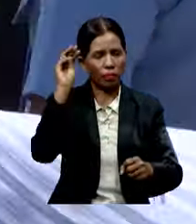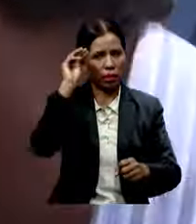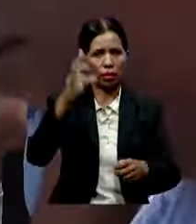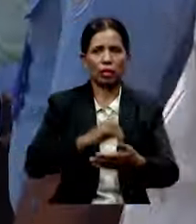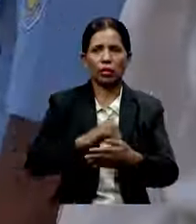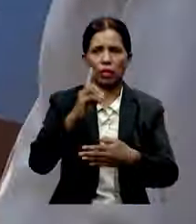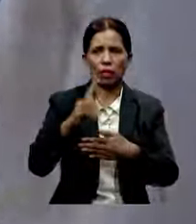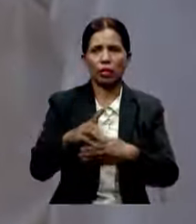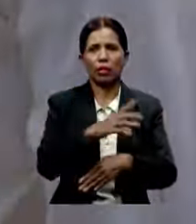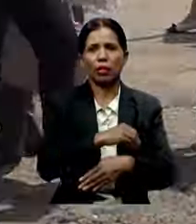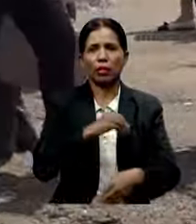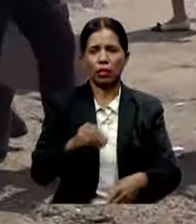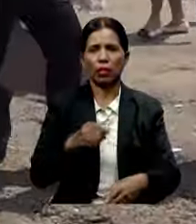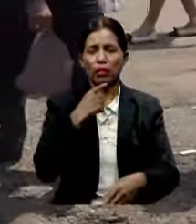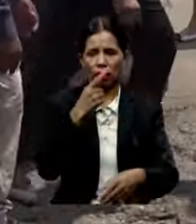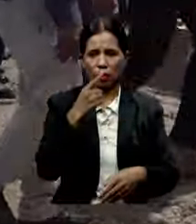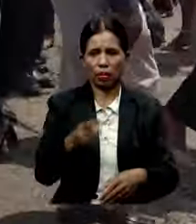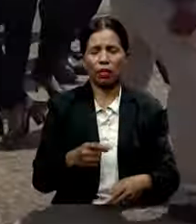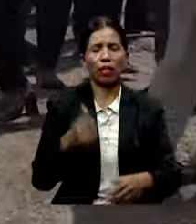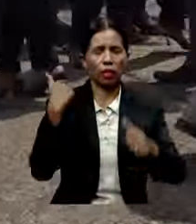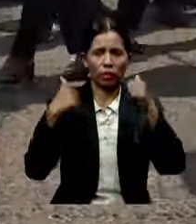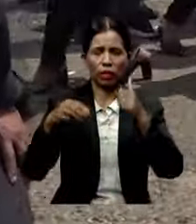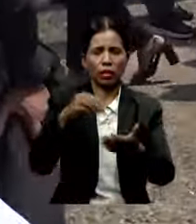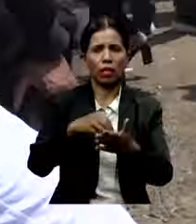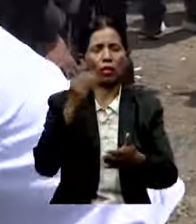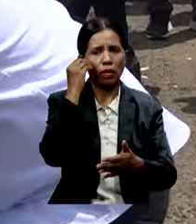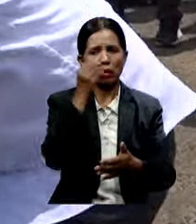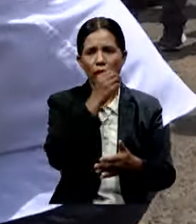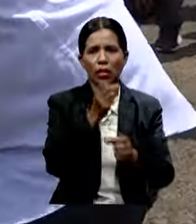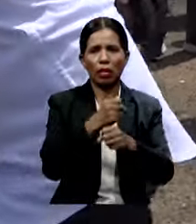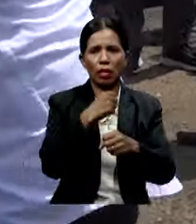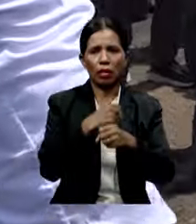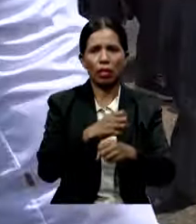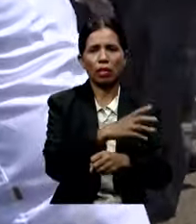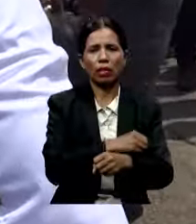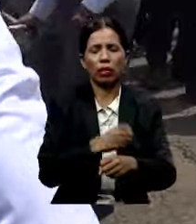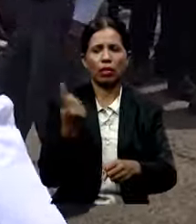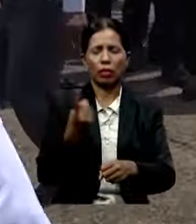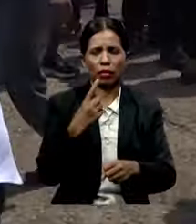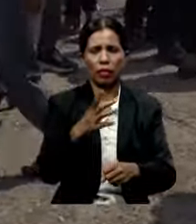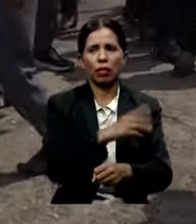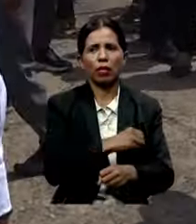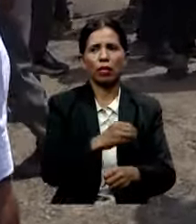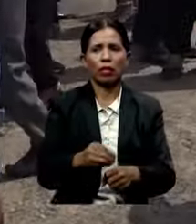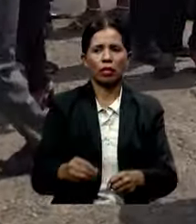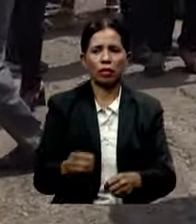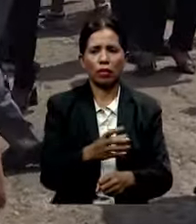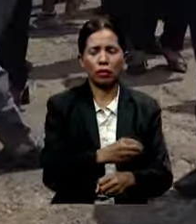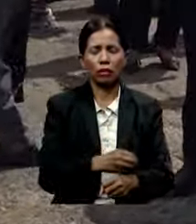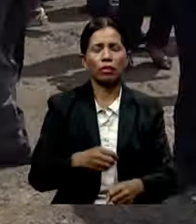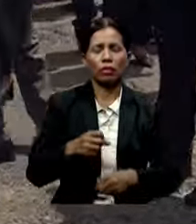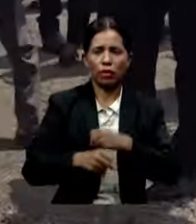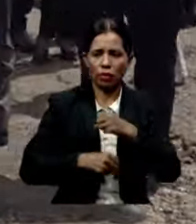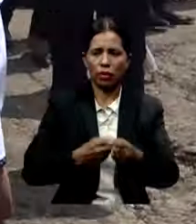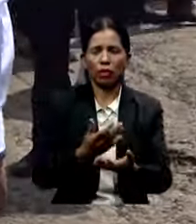rural, no habitação comunitária afirma, atividade karya ifunang ne halau ho dignifica na fatin martir sira nebe sacrificaan ho risosa